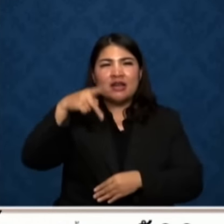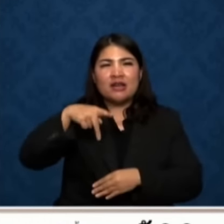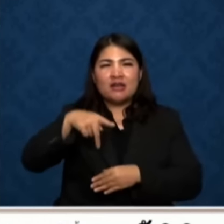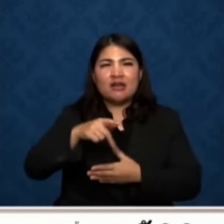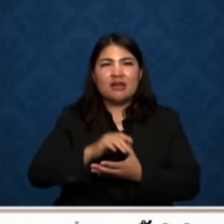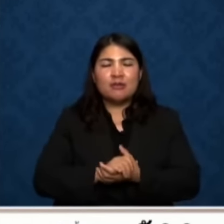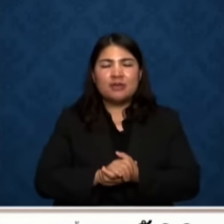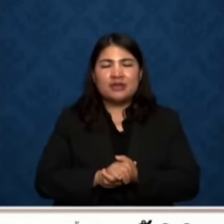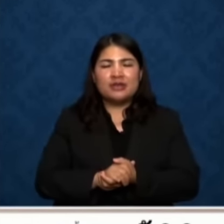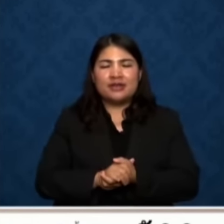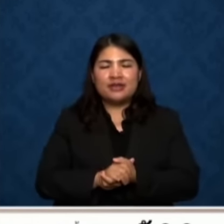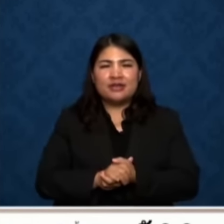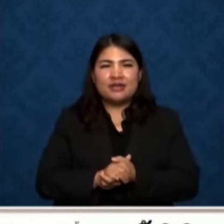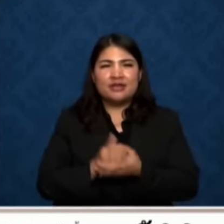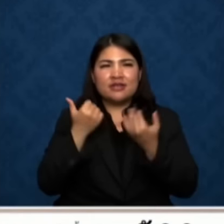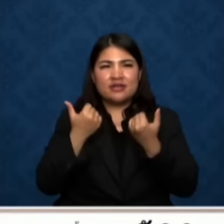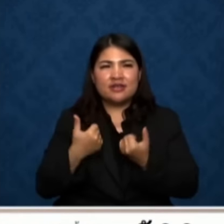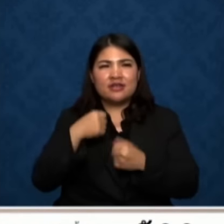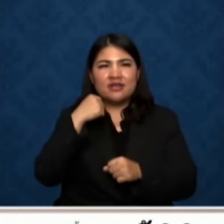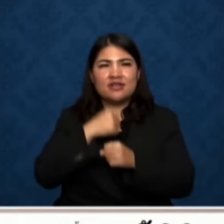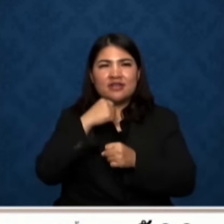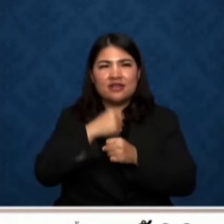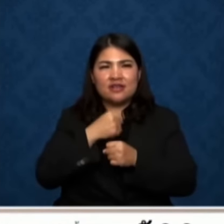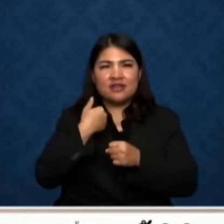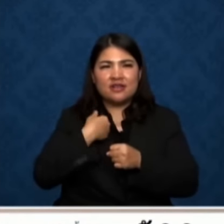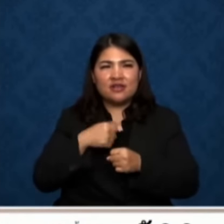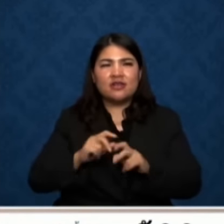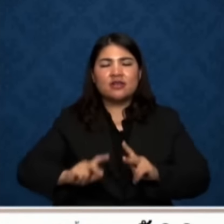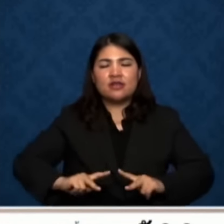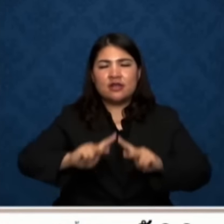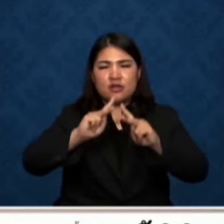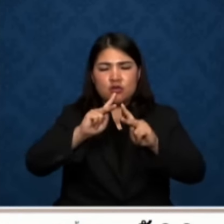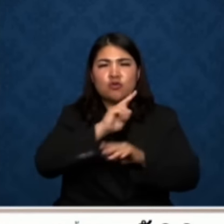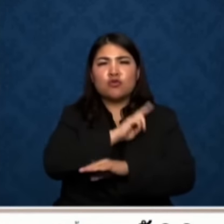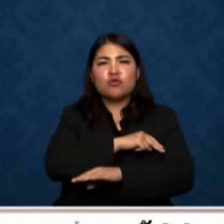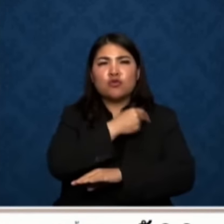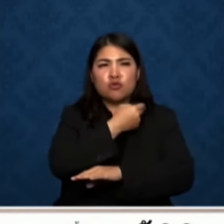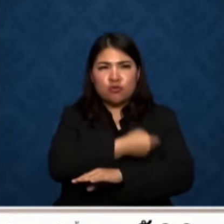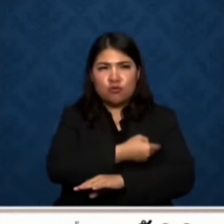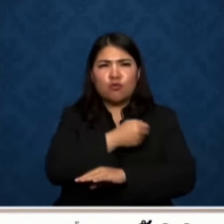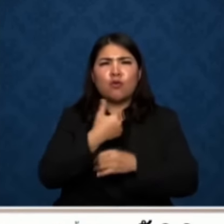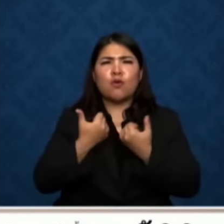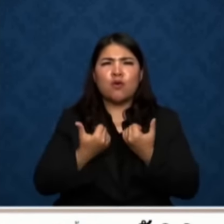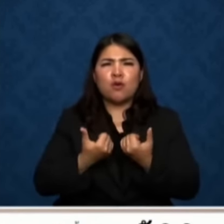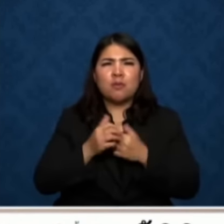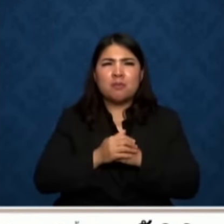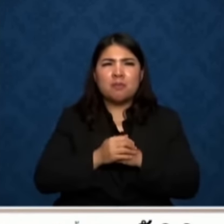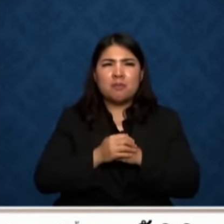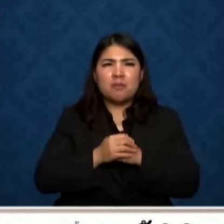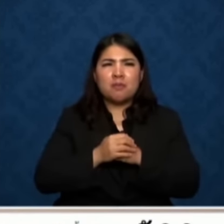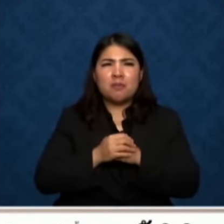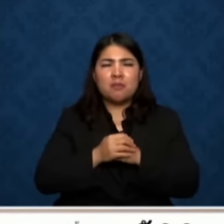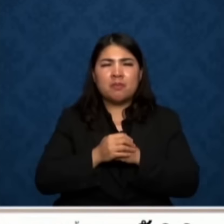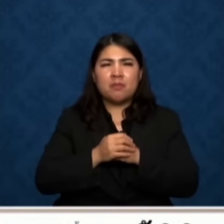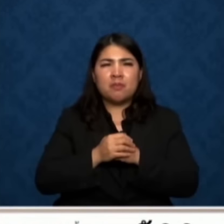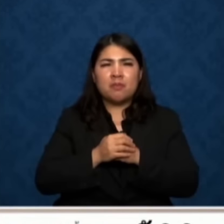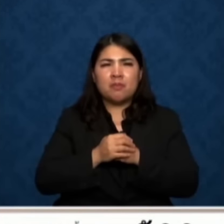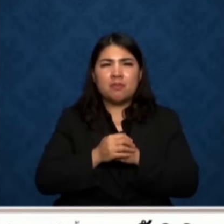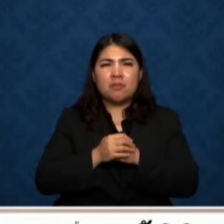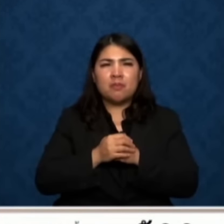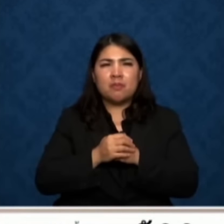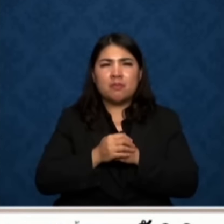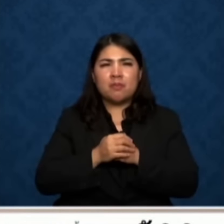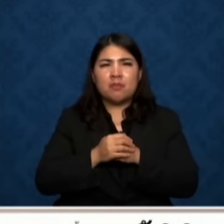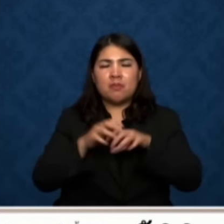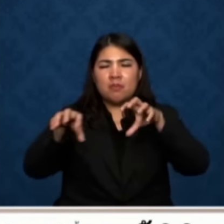ายกพิเศษแต่ผมทำหน้าที่รัฐมนตรีว่าการกระทรวงสุขรัฐมนตรีสาธารณสุขเป็นสภานายกพิเศษต